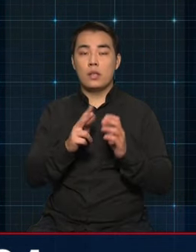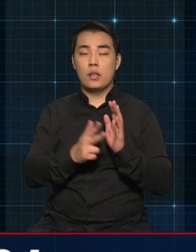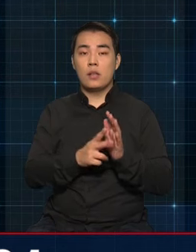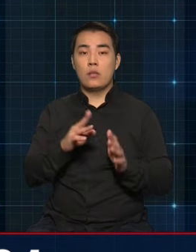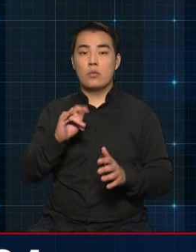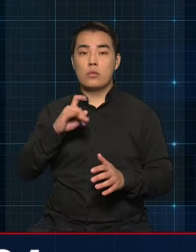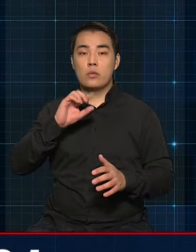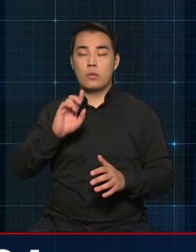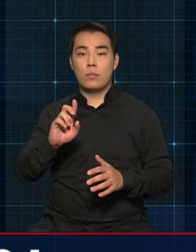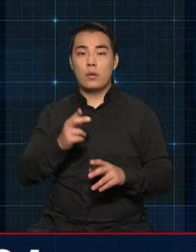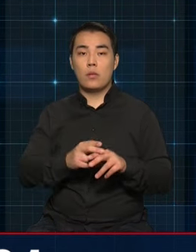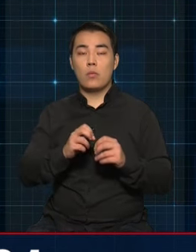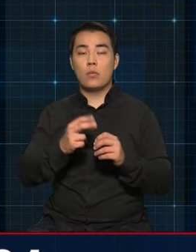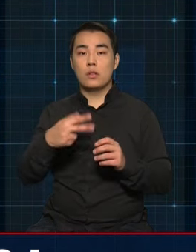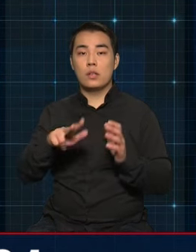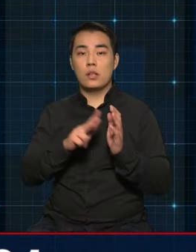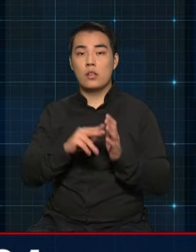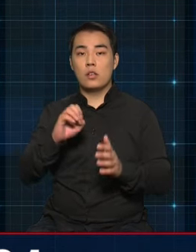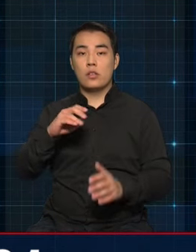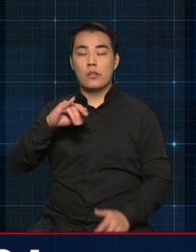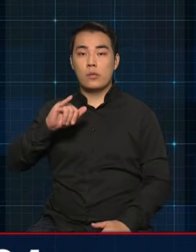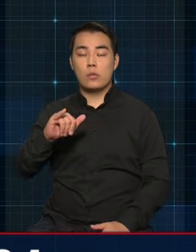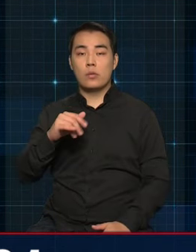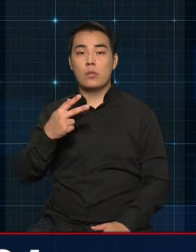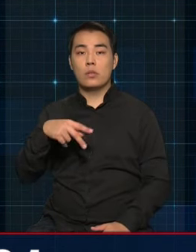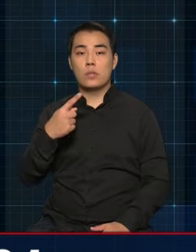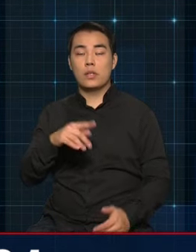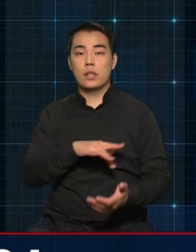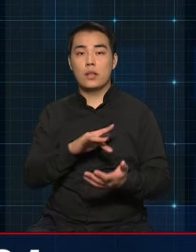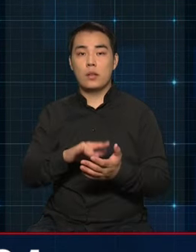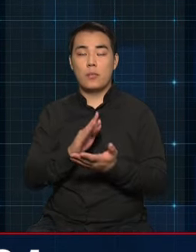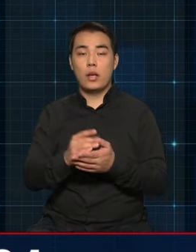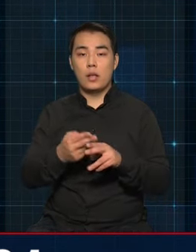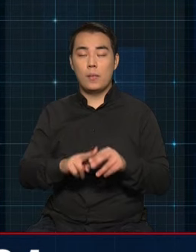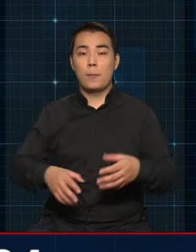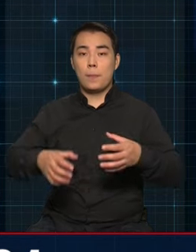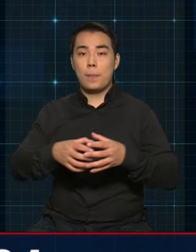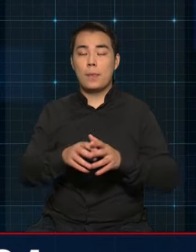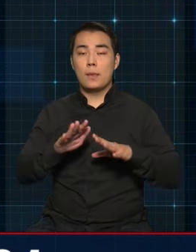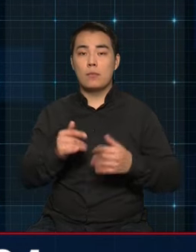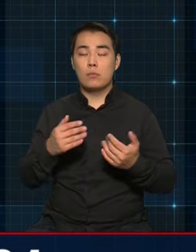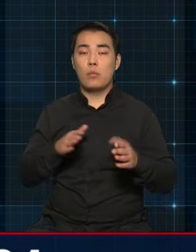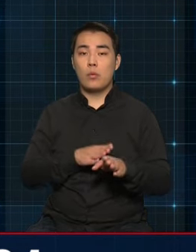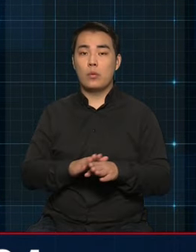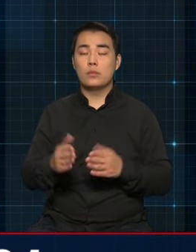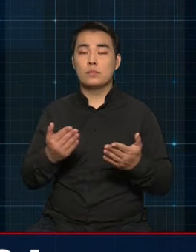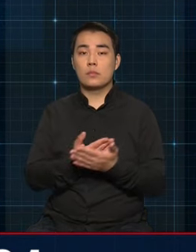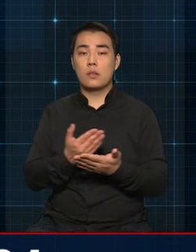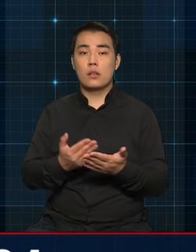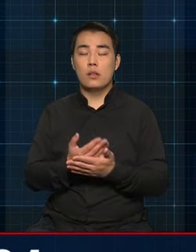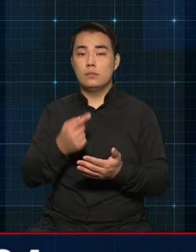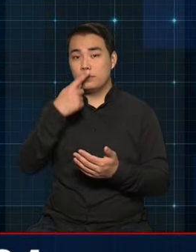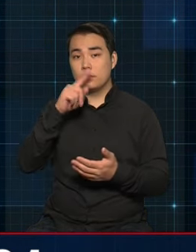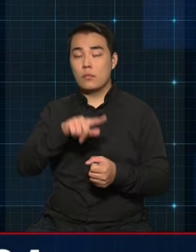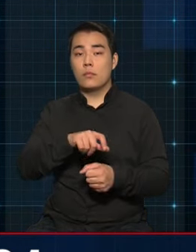Түрксіп ауданында 38, Жетісу ауданында 31 орталық бар. Жинал пункттері туралы толық ақпаратпен орналасу мекен жайы